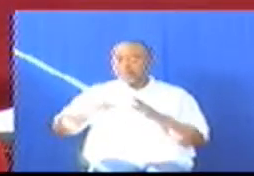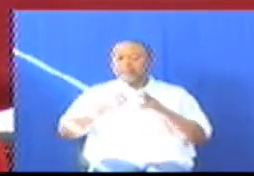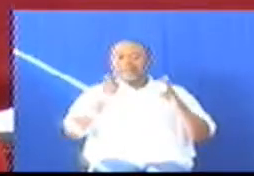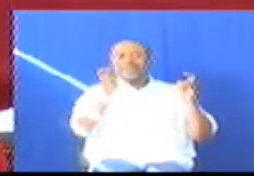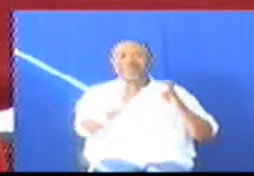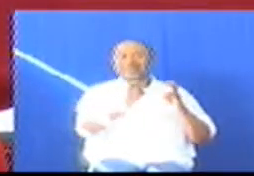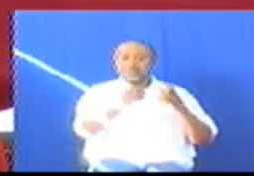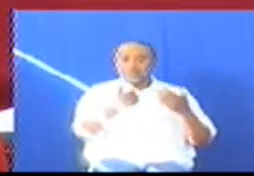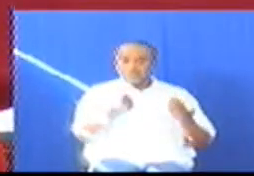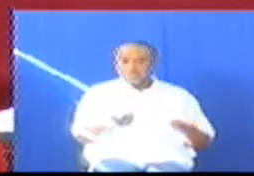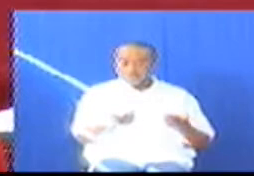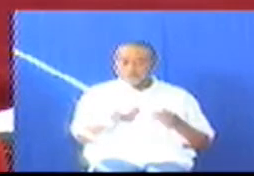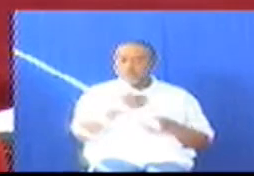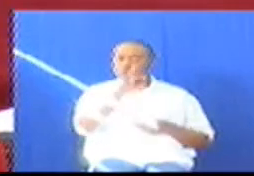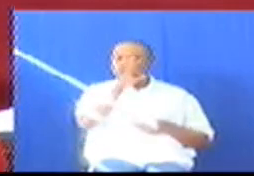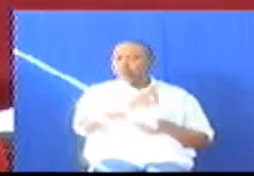watu